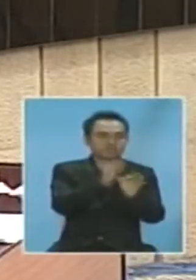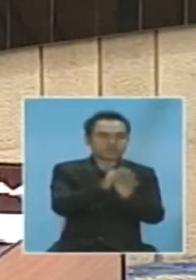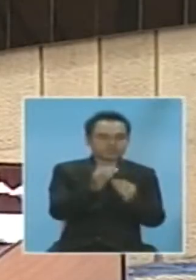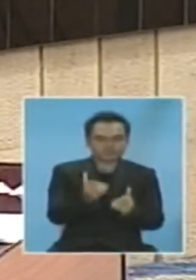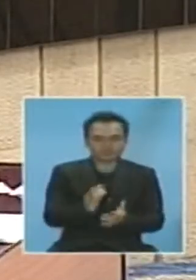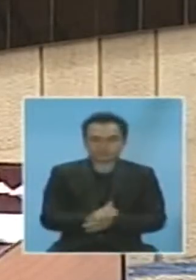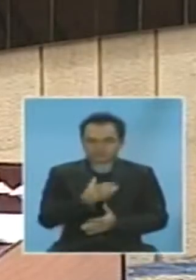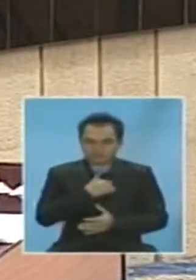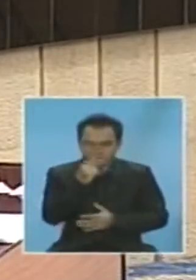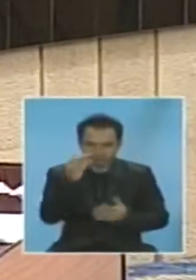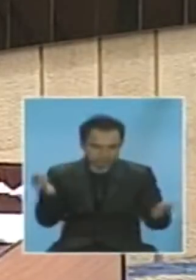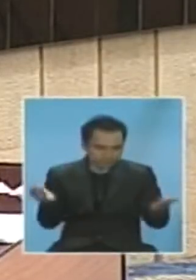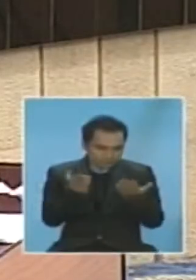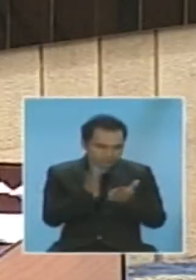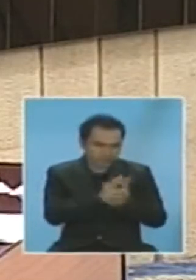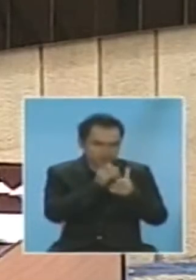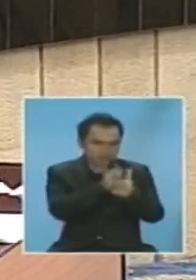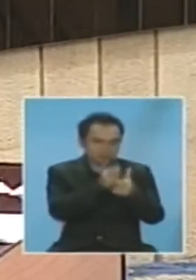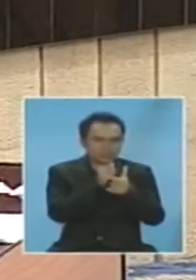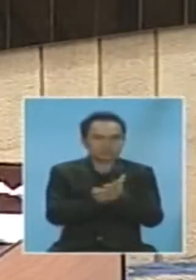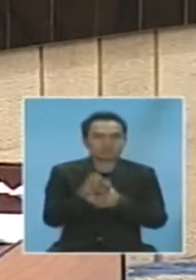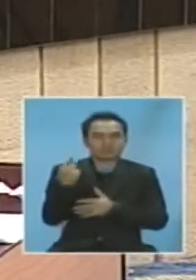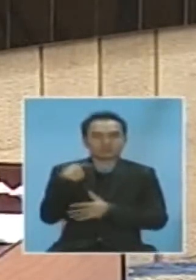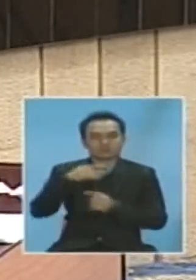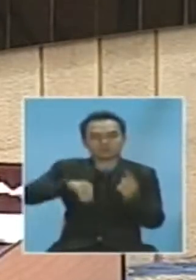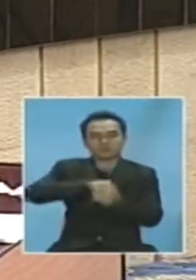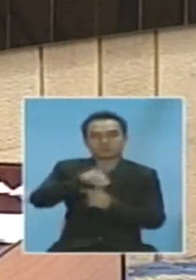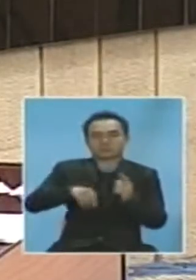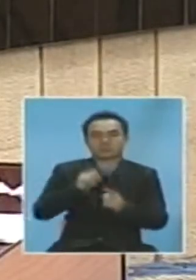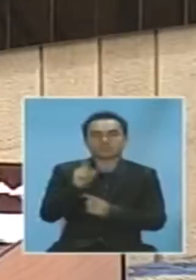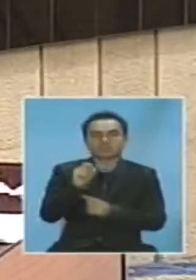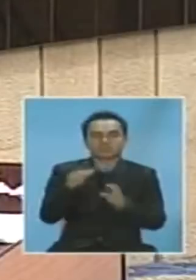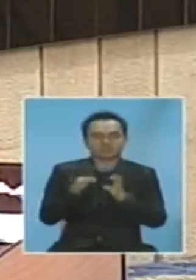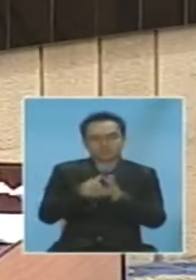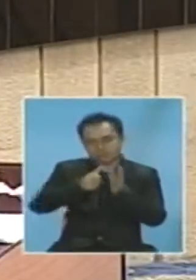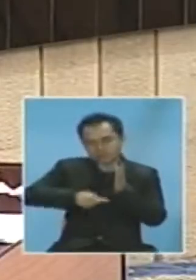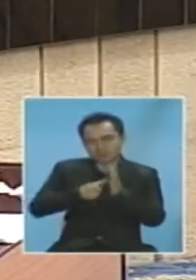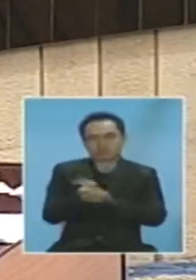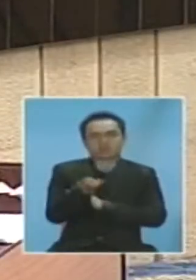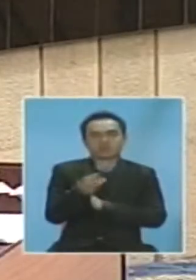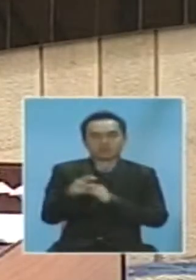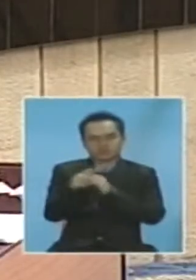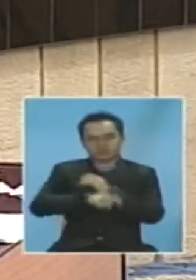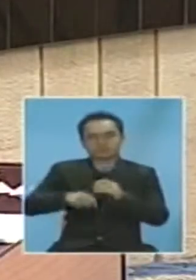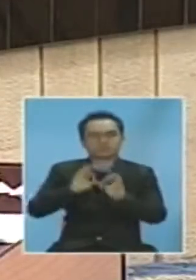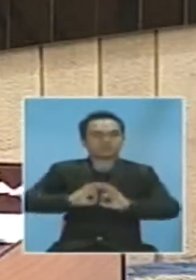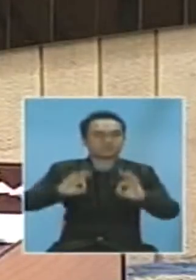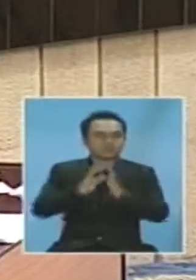จะนำสืบหักล้างในประเด็นผลประโยชน์ทางเศรษฐกิจของโครงการรับจำนำข้าวและประเด็นตัวเล